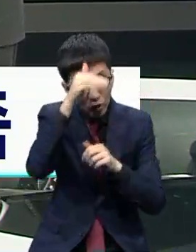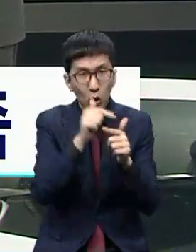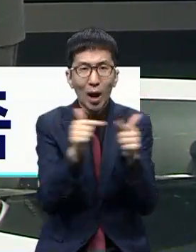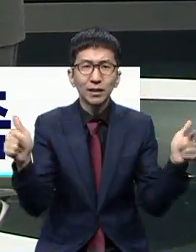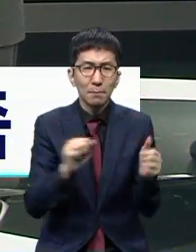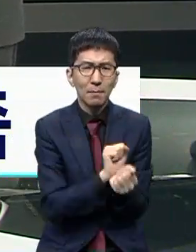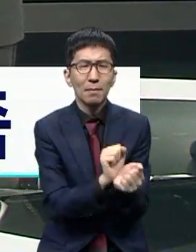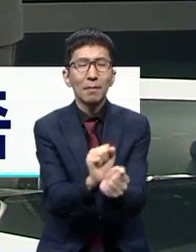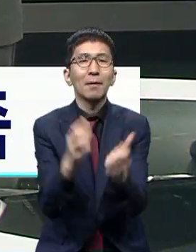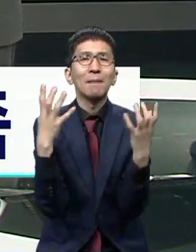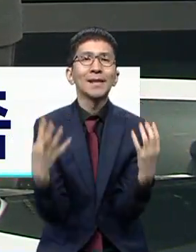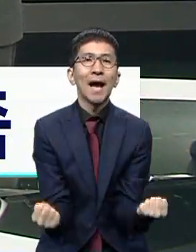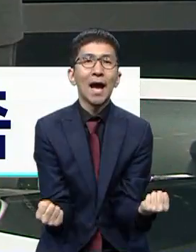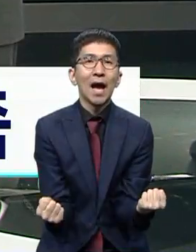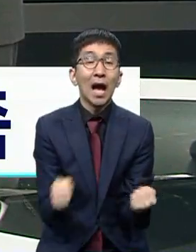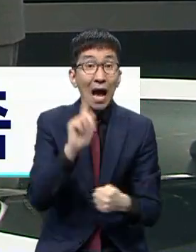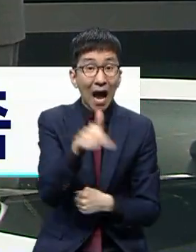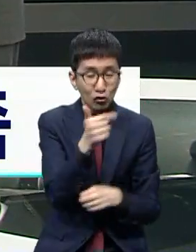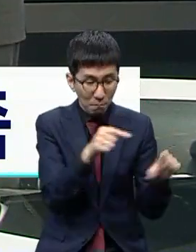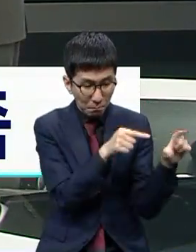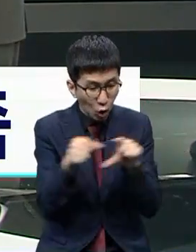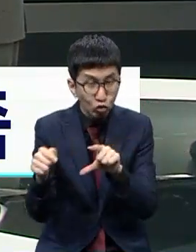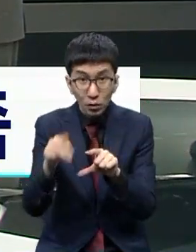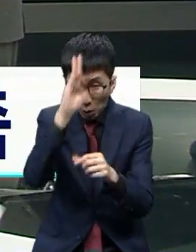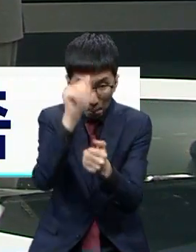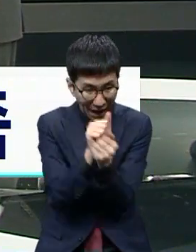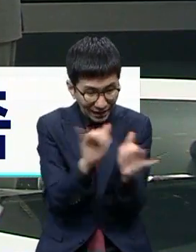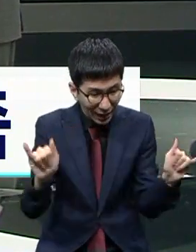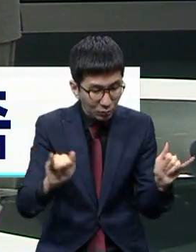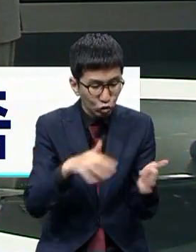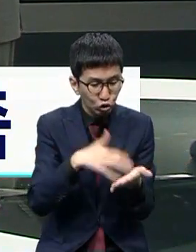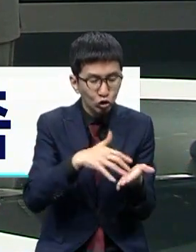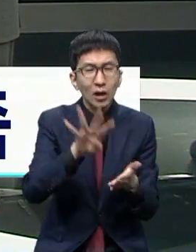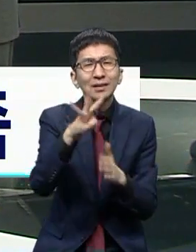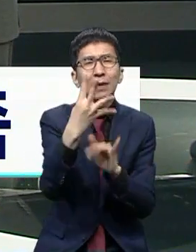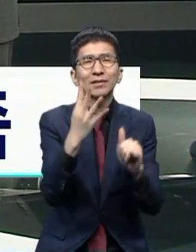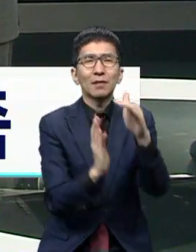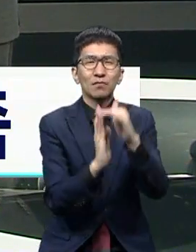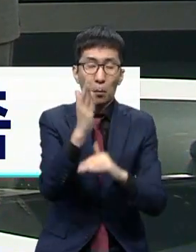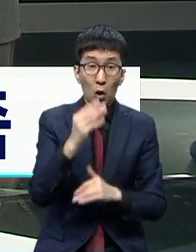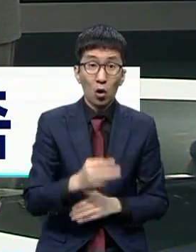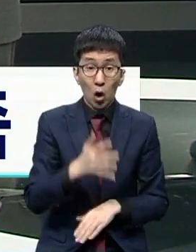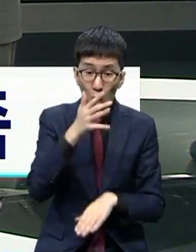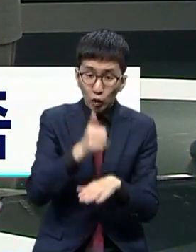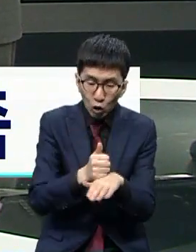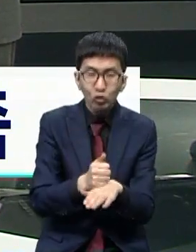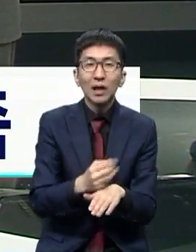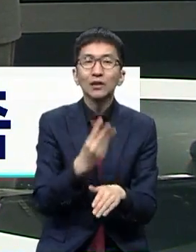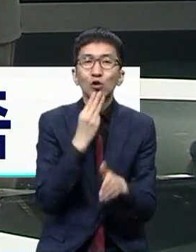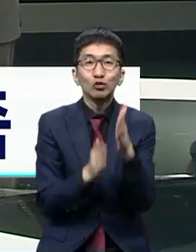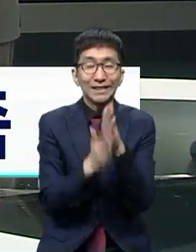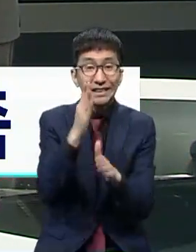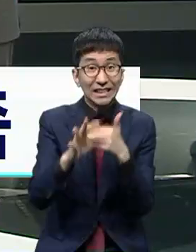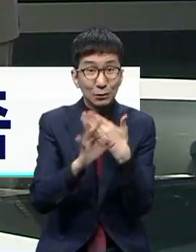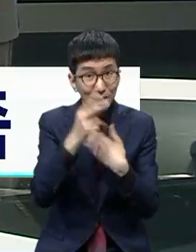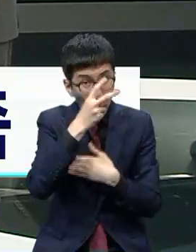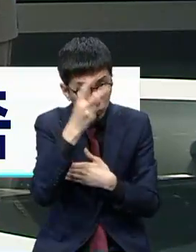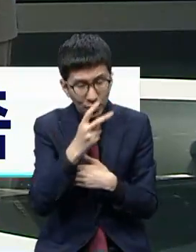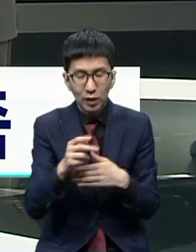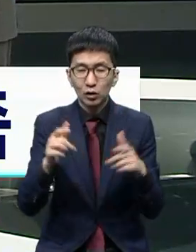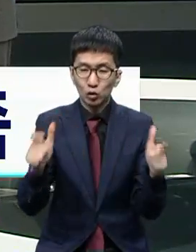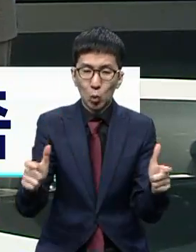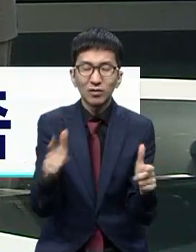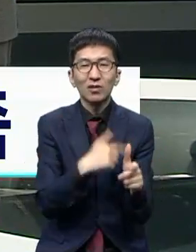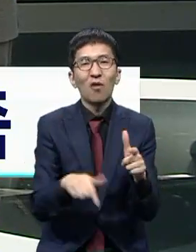평균 환자 숫자가 400명을 넘었습니다. 이에 서울시는 임시선별 검사소를 더 늘리고 또 버스에